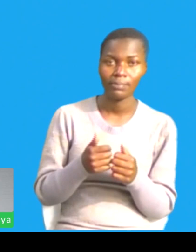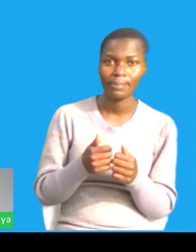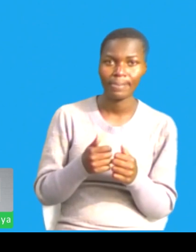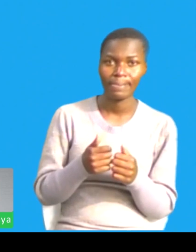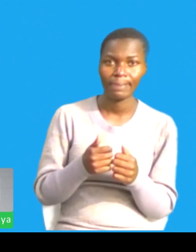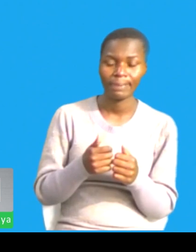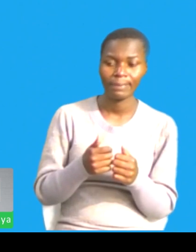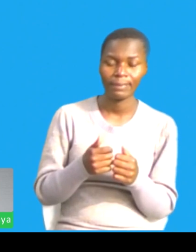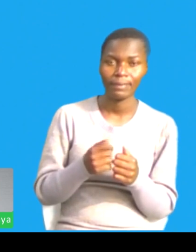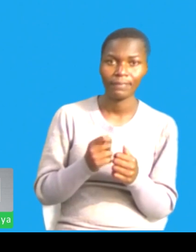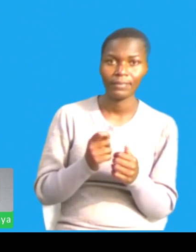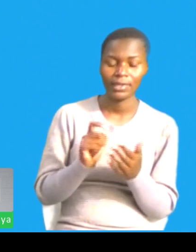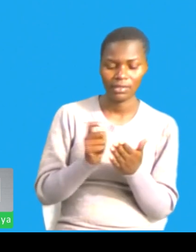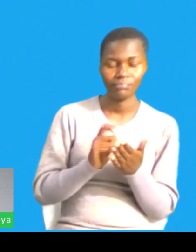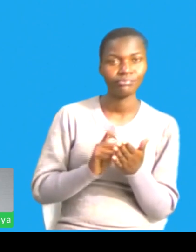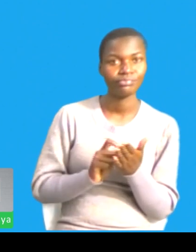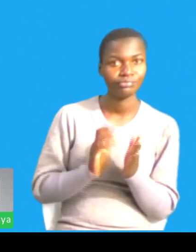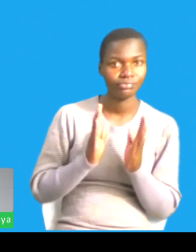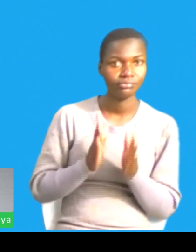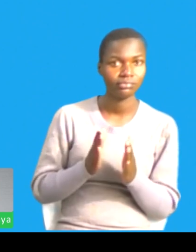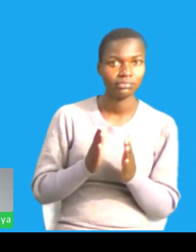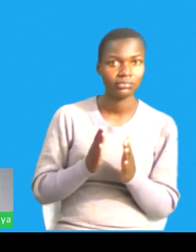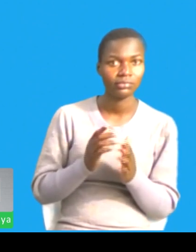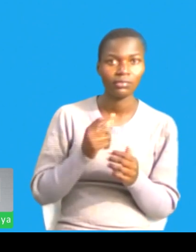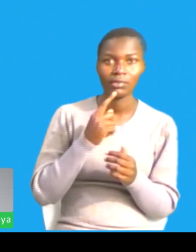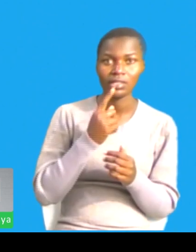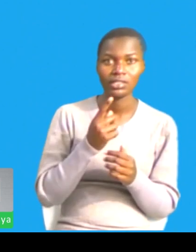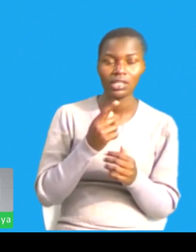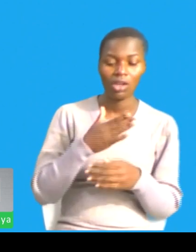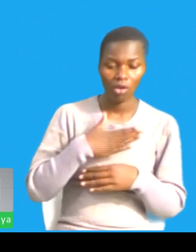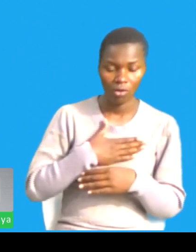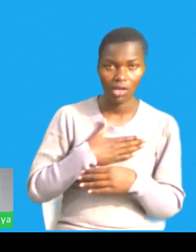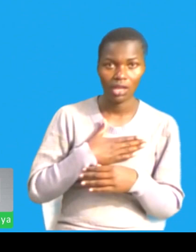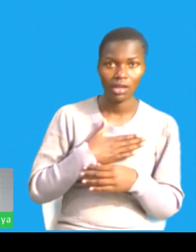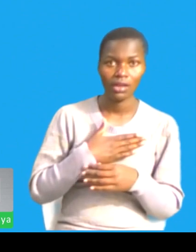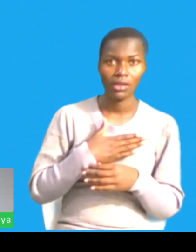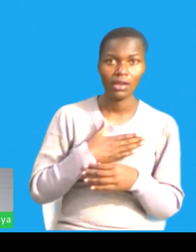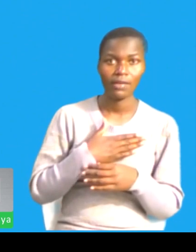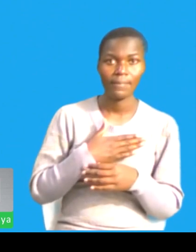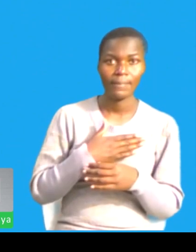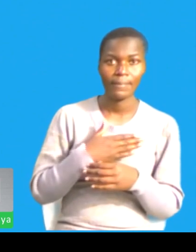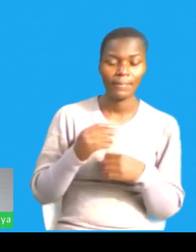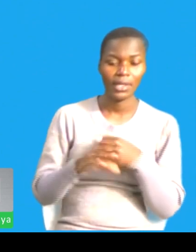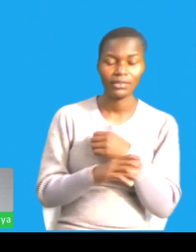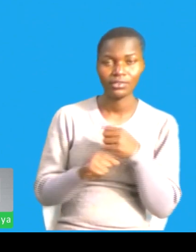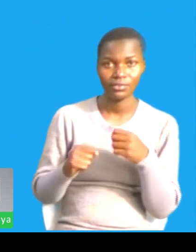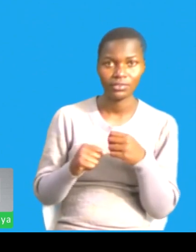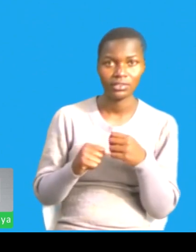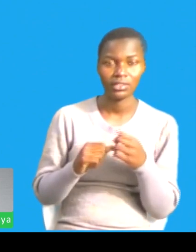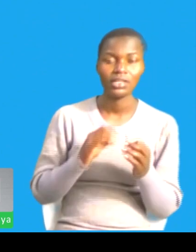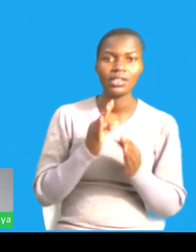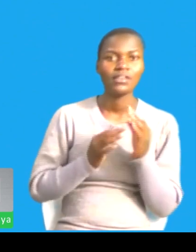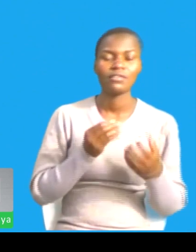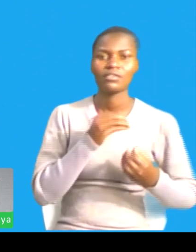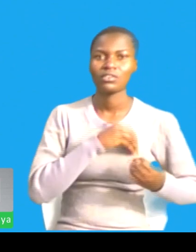Kuna writer fulani aliandika kitu inaitwa honor among thieves. Basi hata kama sisi basi ni corrupt, basi then tukiingia pale